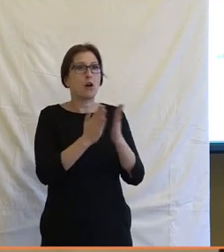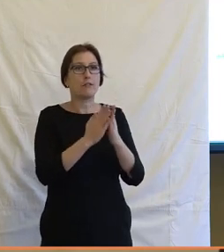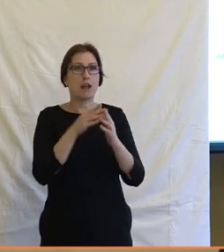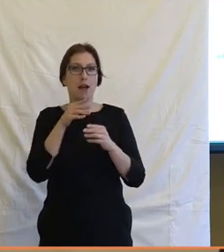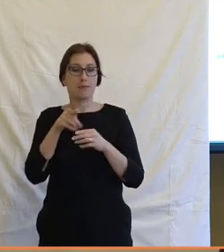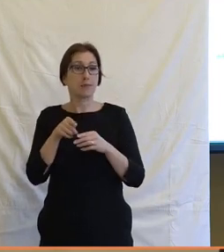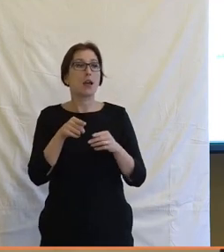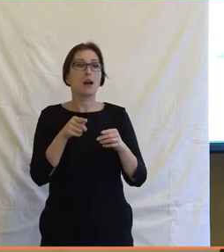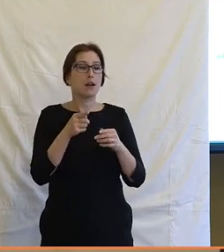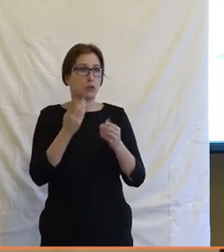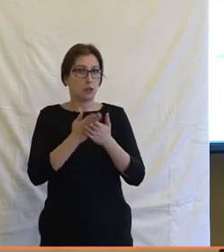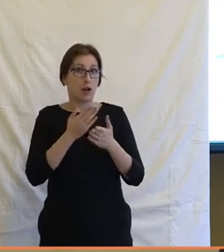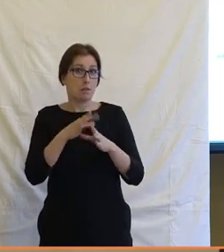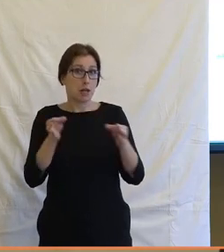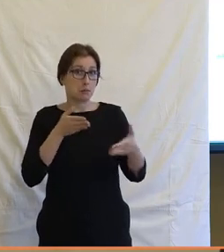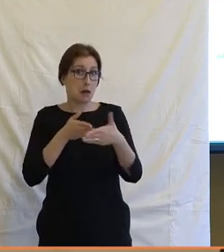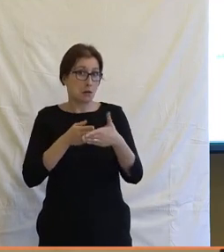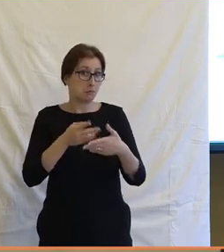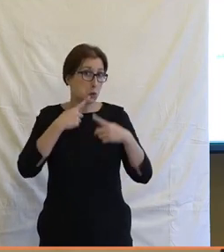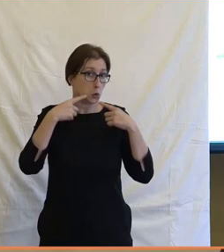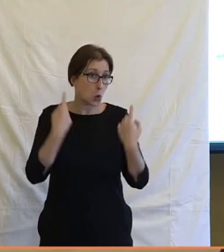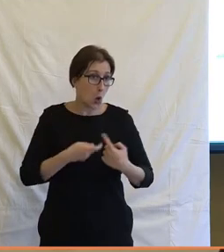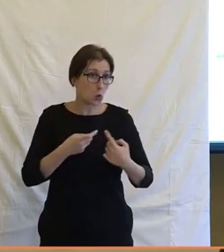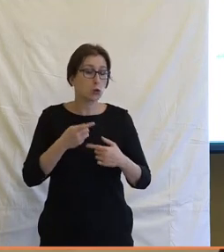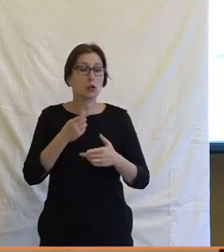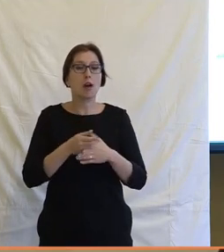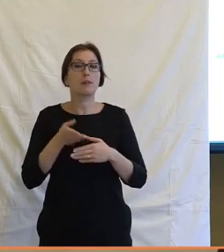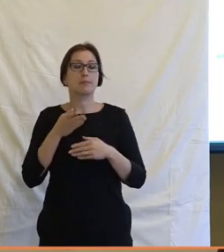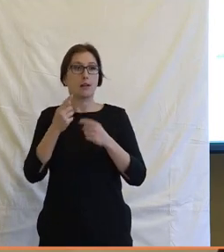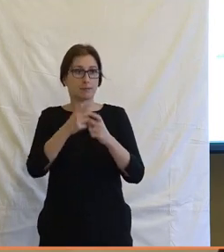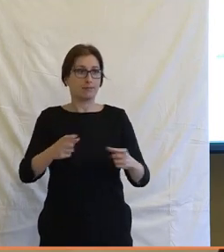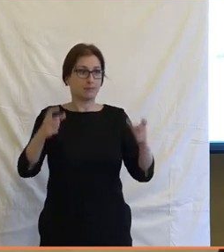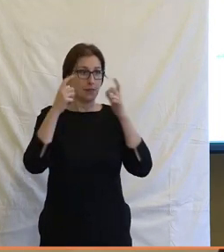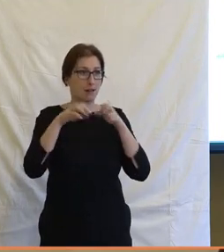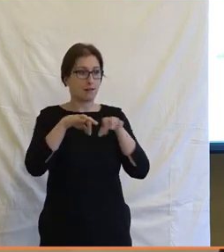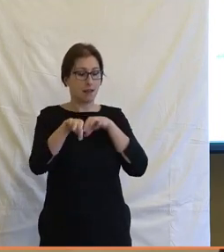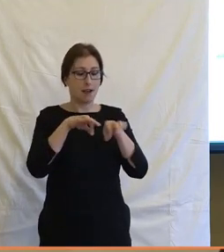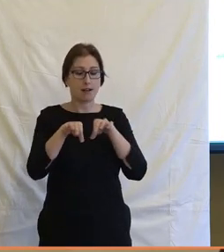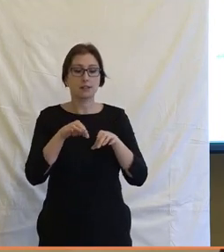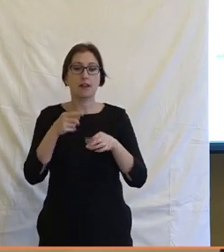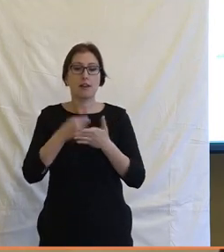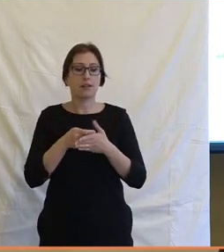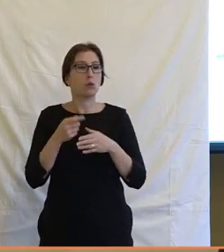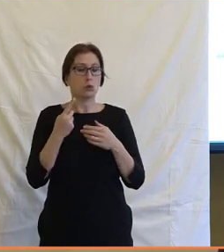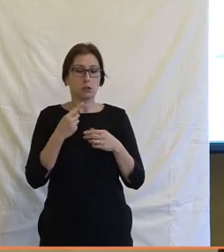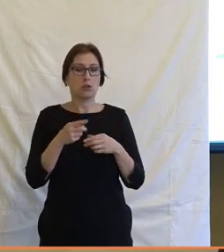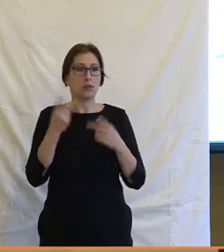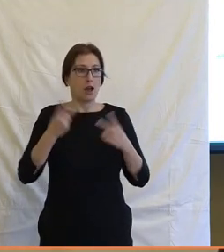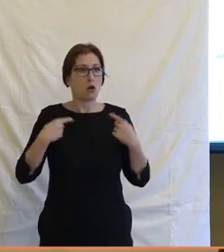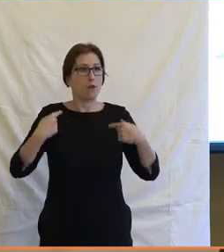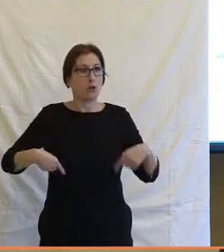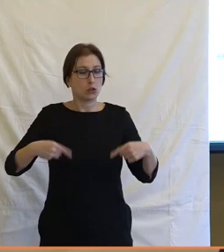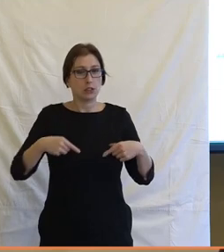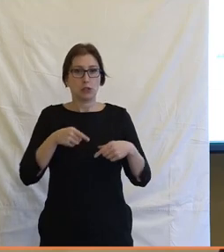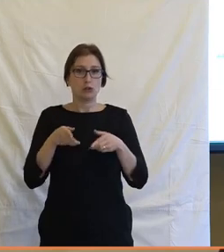ještě předtím, než to začnu skládat tady ty cihly a vymýšlet dveře a schodiště a podobně, tak si můžu